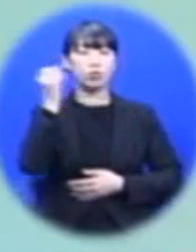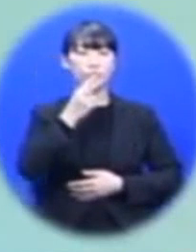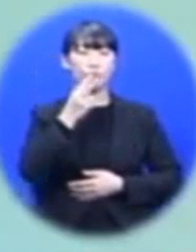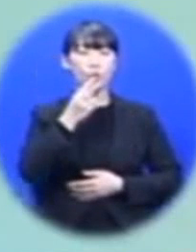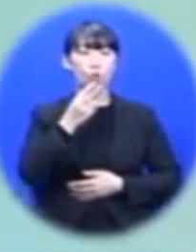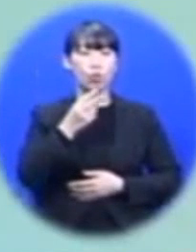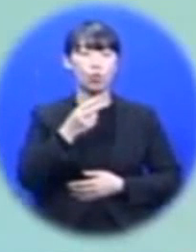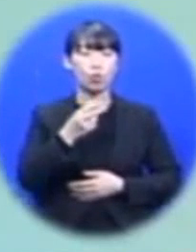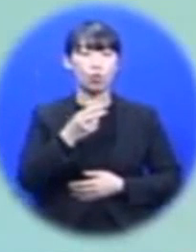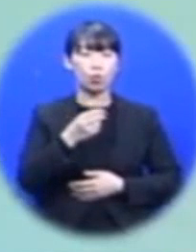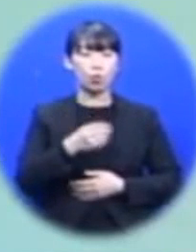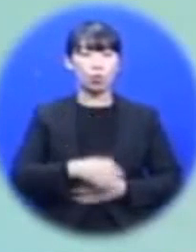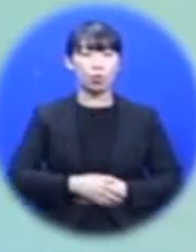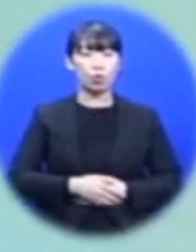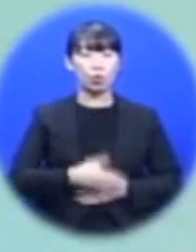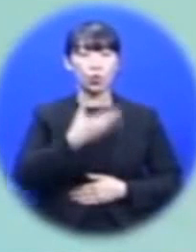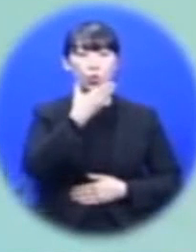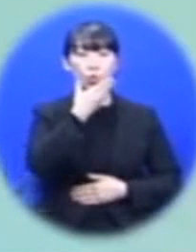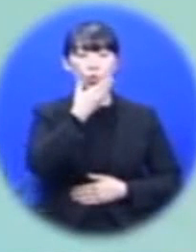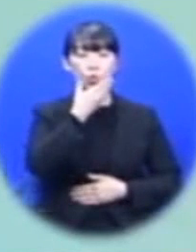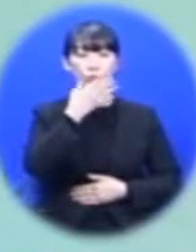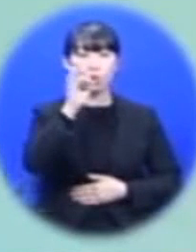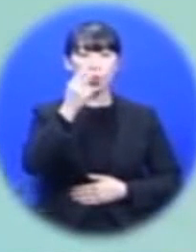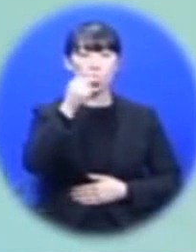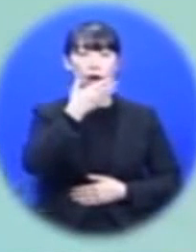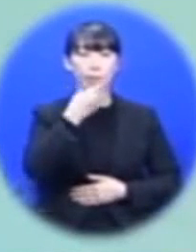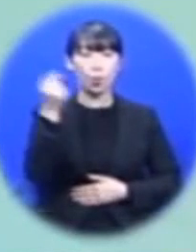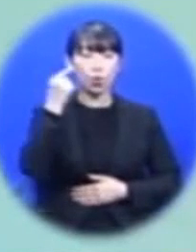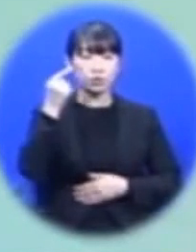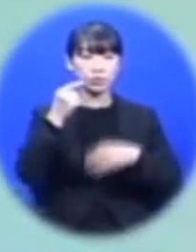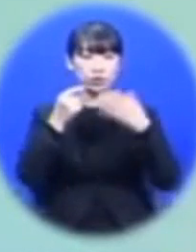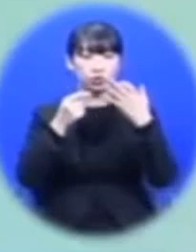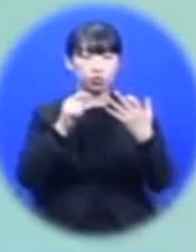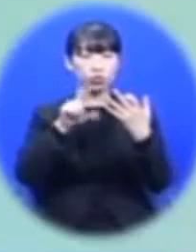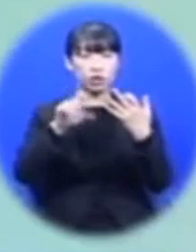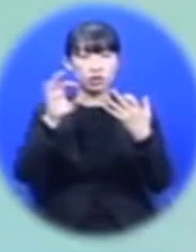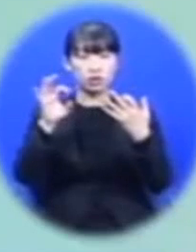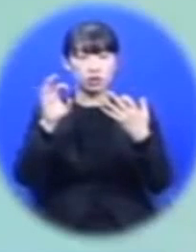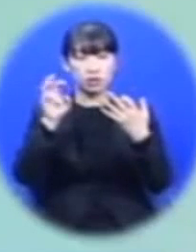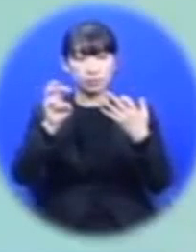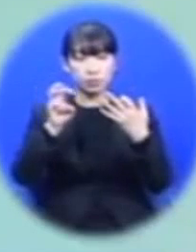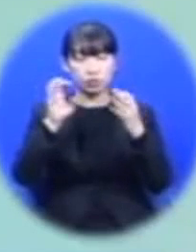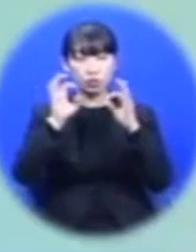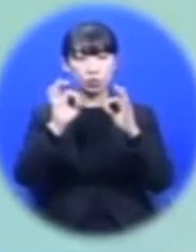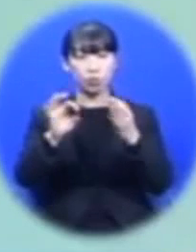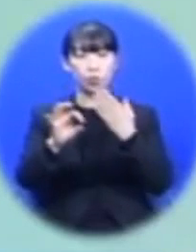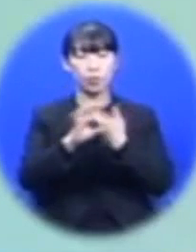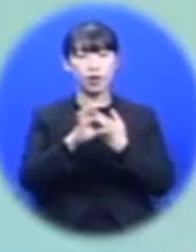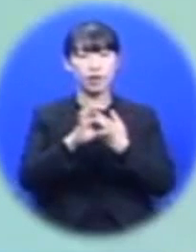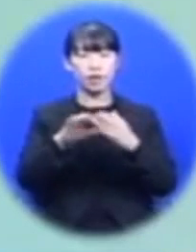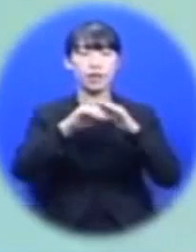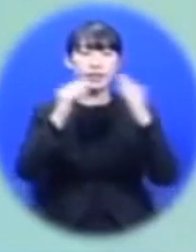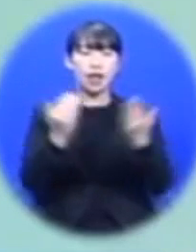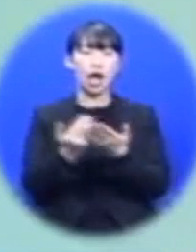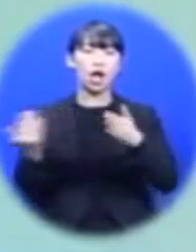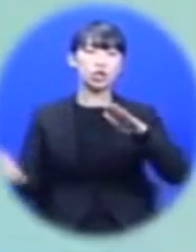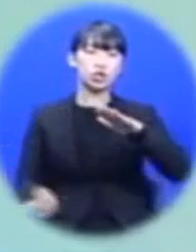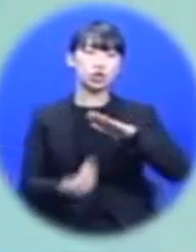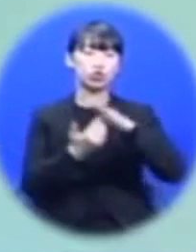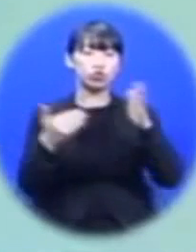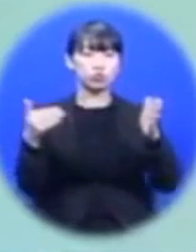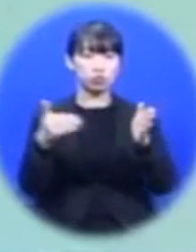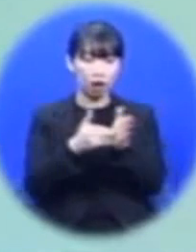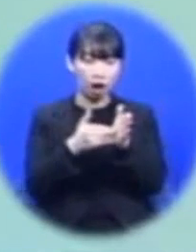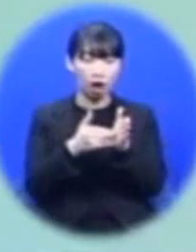쳤는데 요한복음 19장 10절에 30절에 내가 다 이루었다 주님이